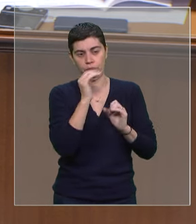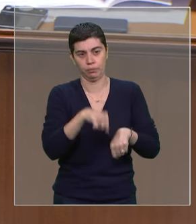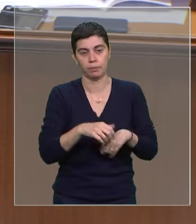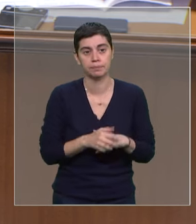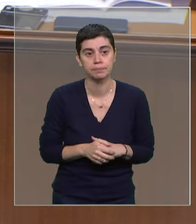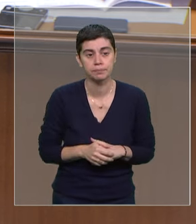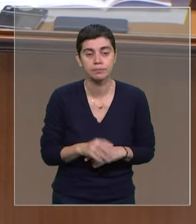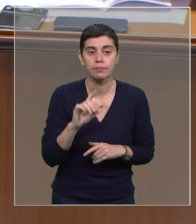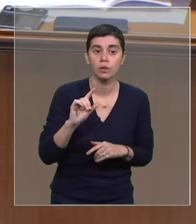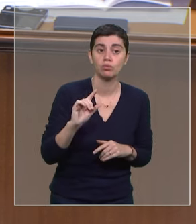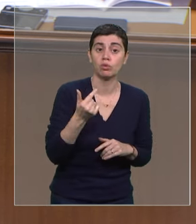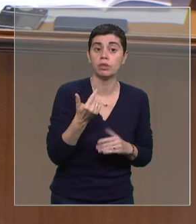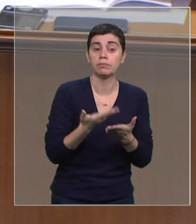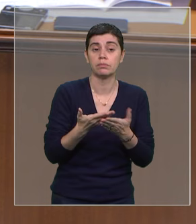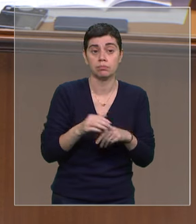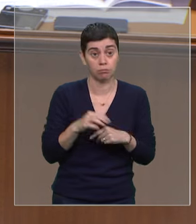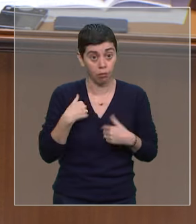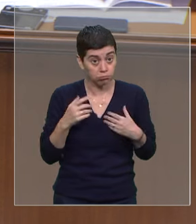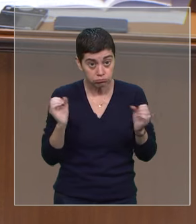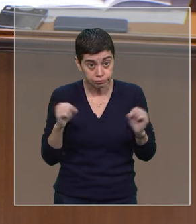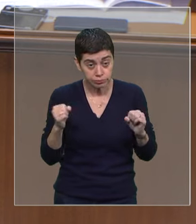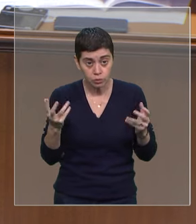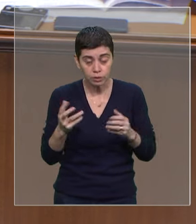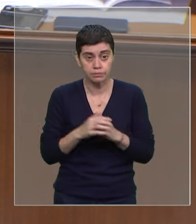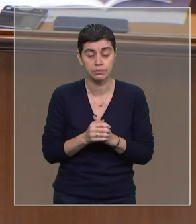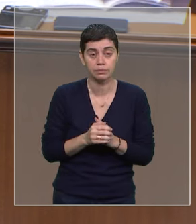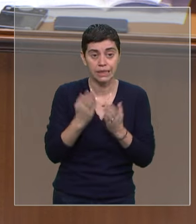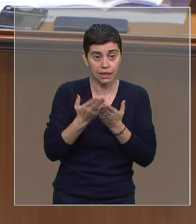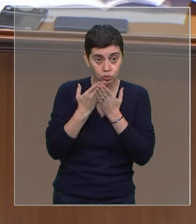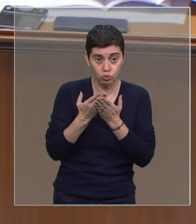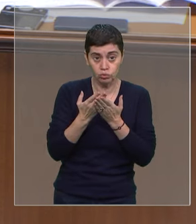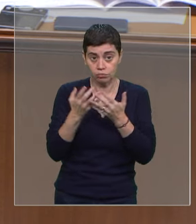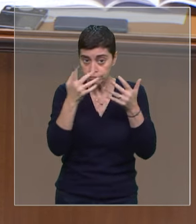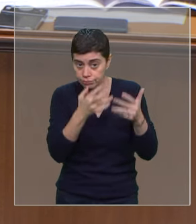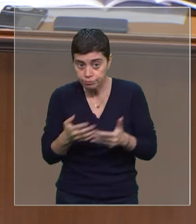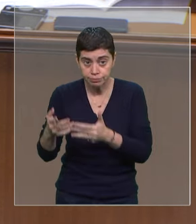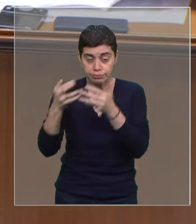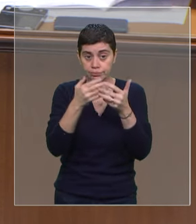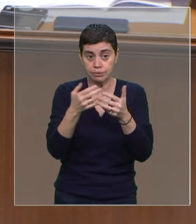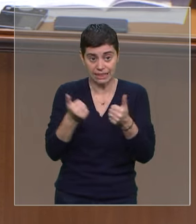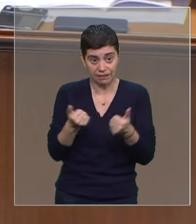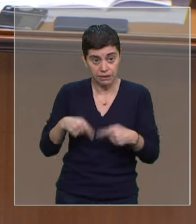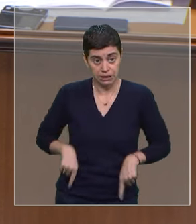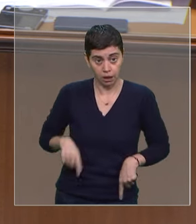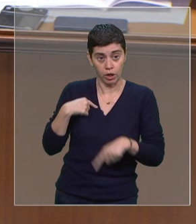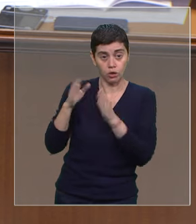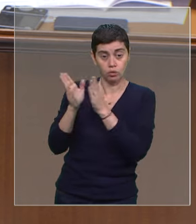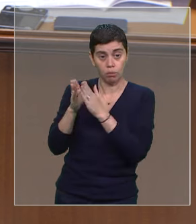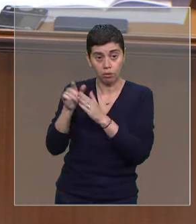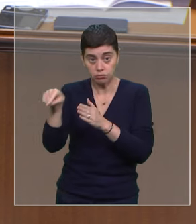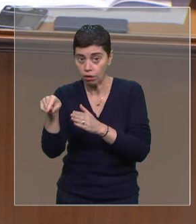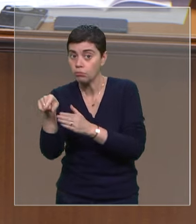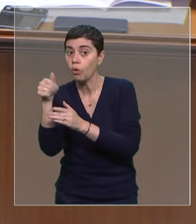associé. Deuxièmement, je suis tout à fait prêt aussi à ce que cette étude, qui a été faite par les services du ministère à ma demande, elle soit challengée,